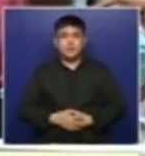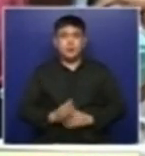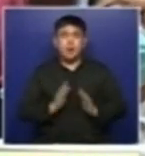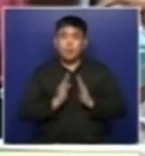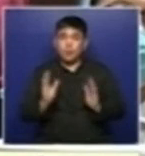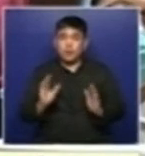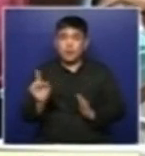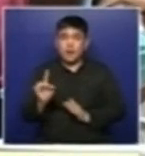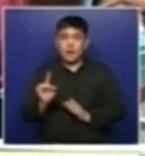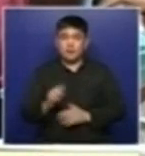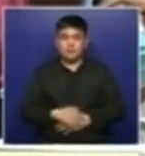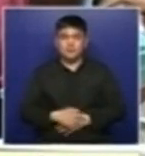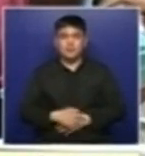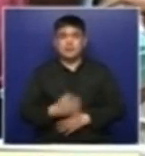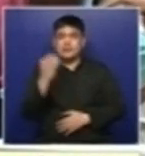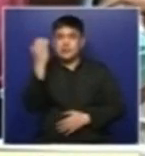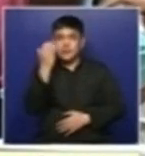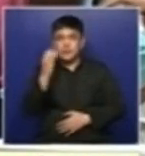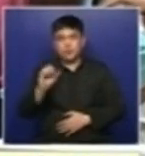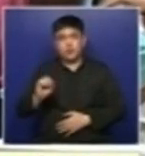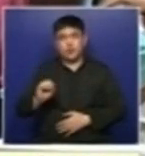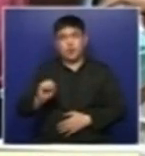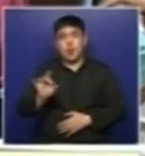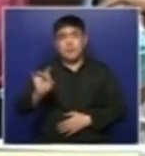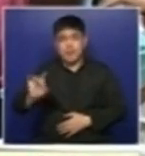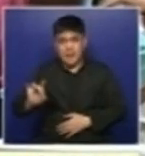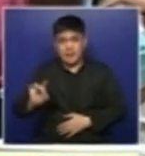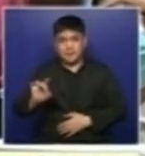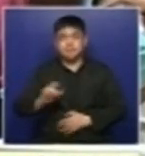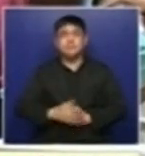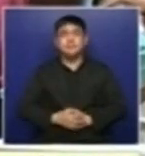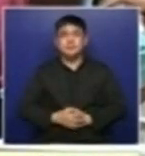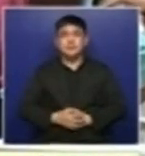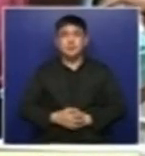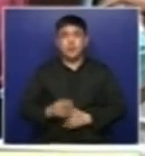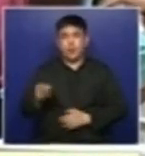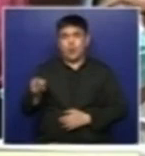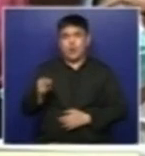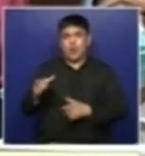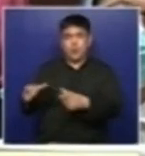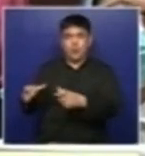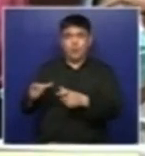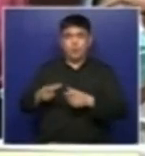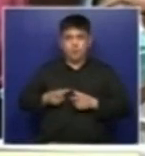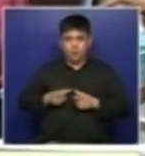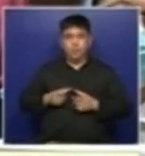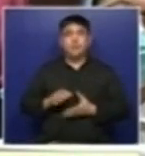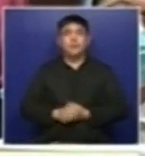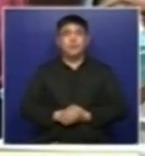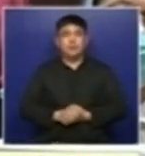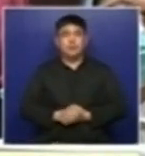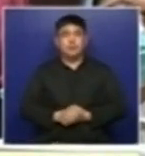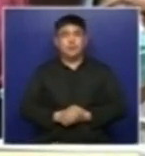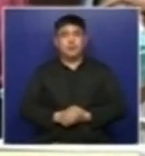ครับสถานีโทรทัศน์ช่อง8นะครับที่ได้ให้คลิปนะครับแล้วก็วิดีทัศน์